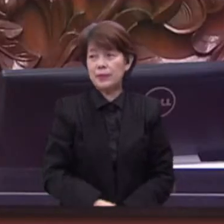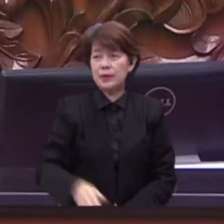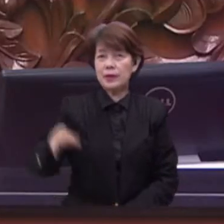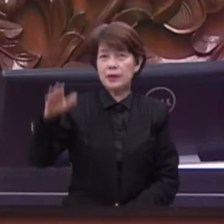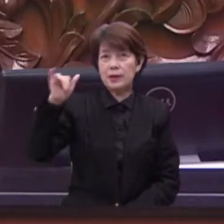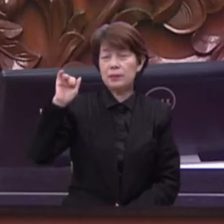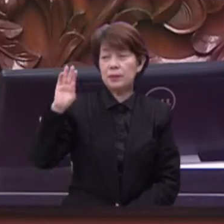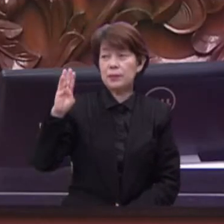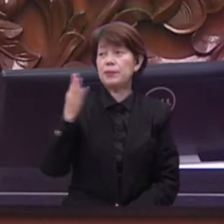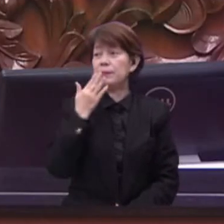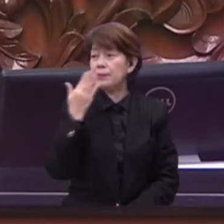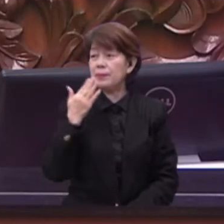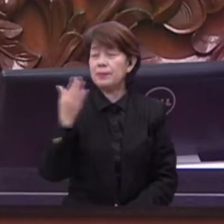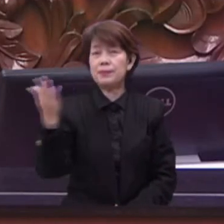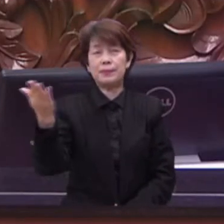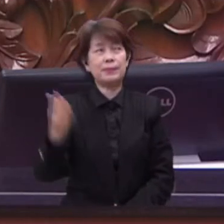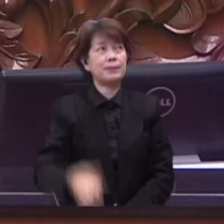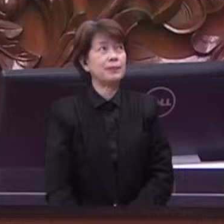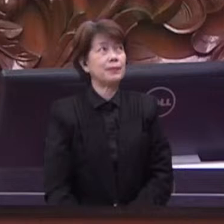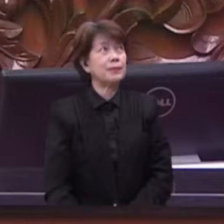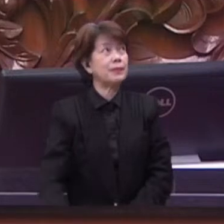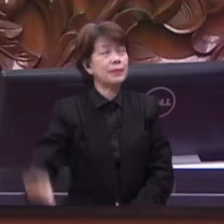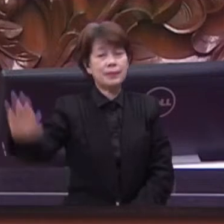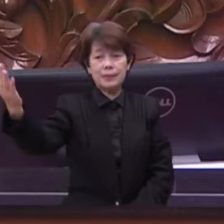sekarang saya ingin menyebutkan